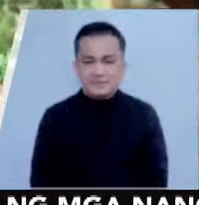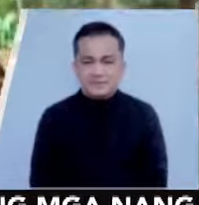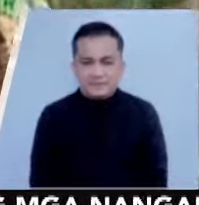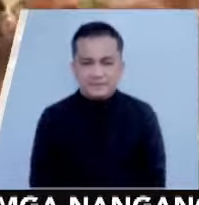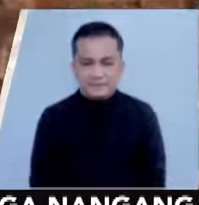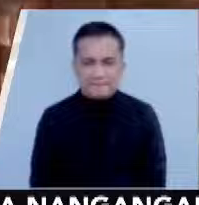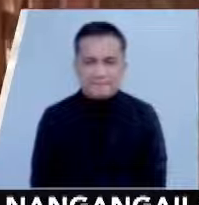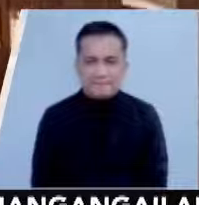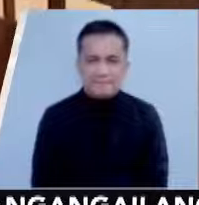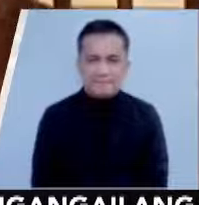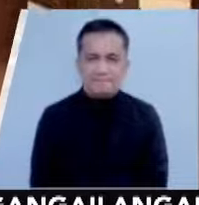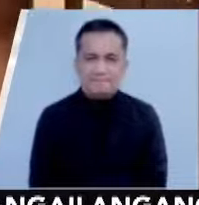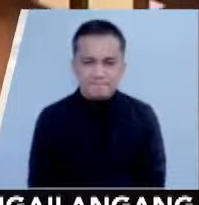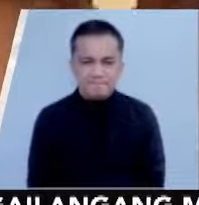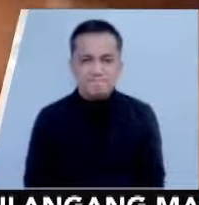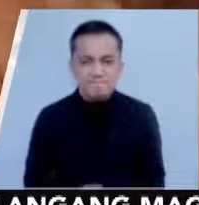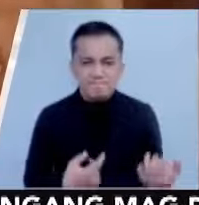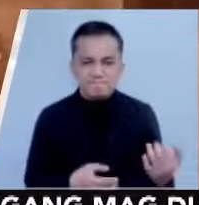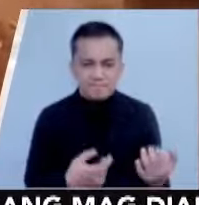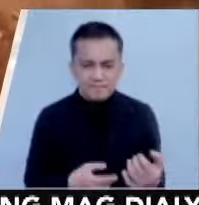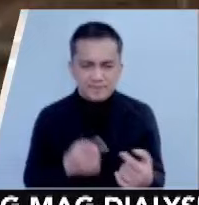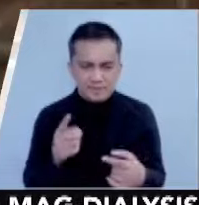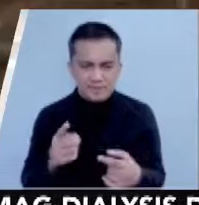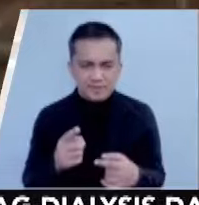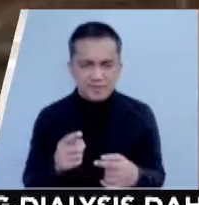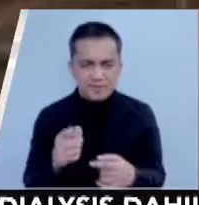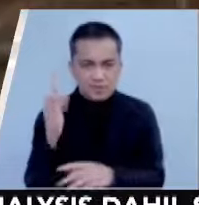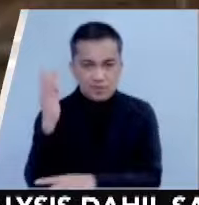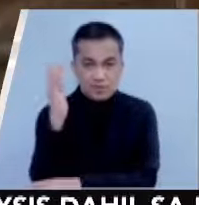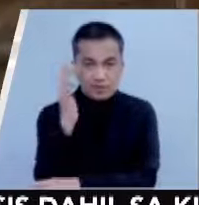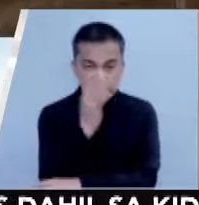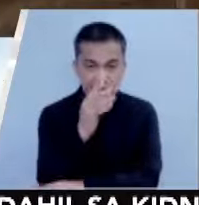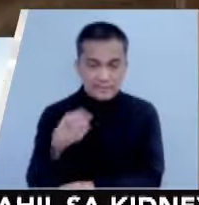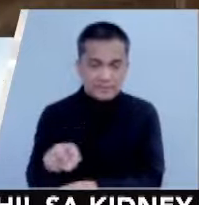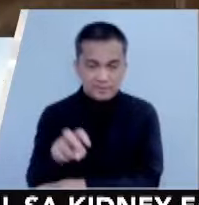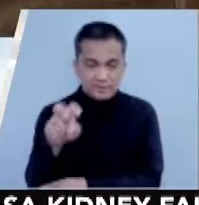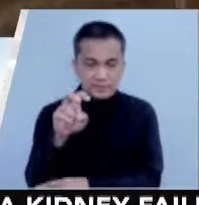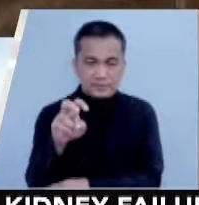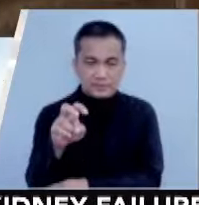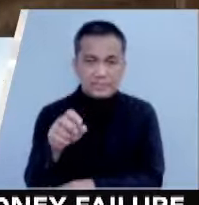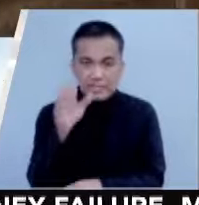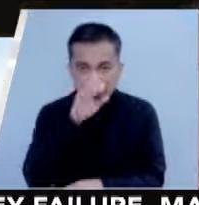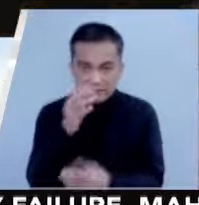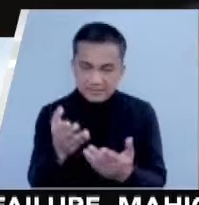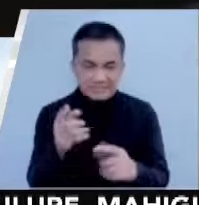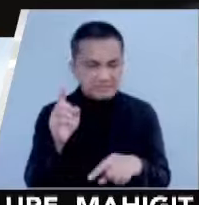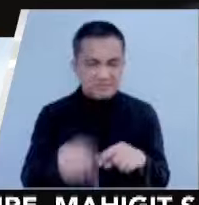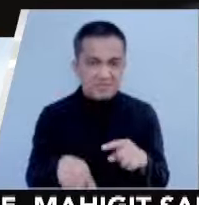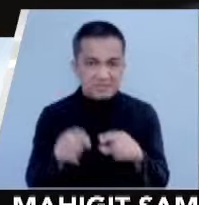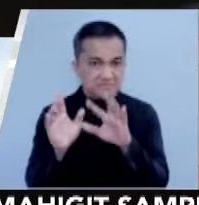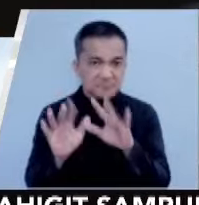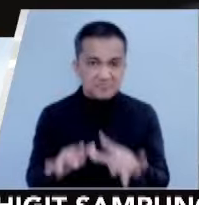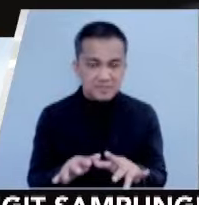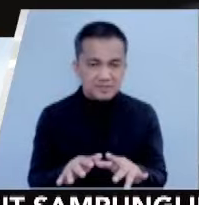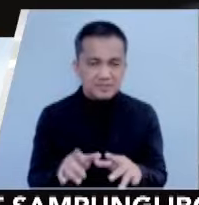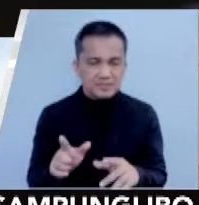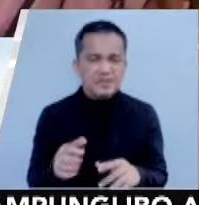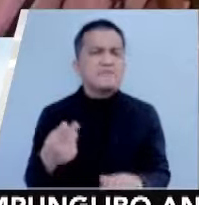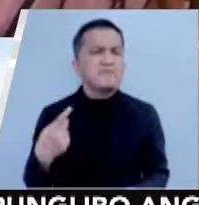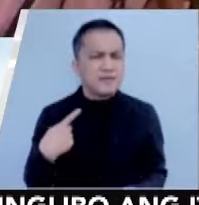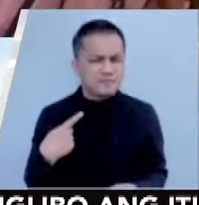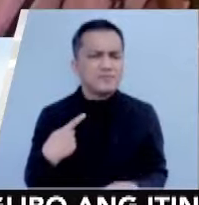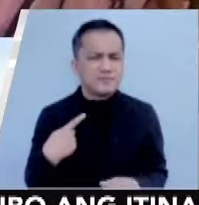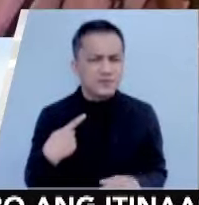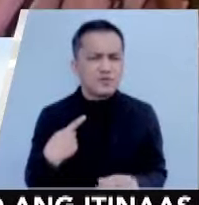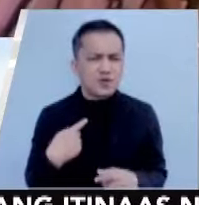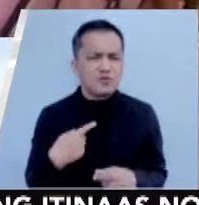ulan forest Adventure ba ang hanap niyo pero di na uubra ngayong tag-ulan we got you Fam dahil